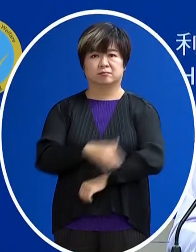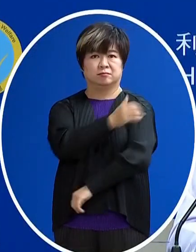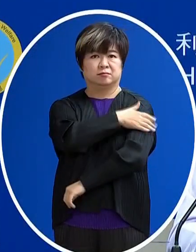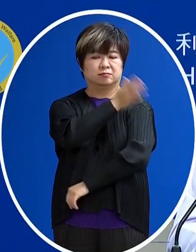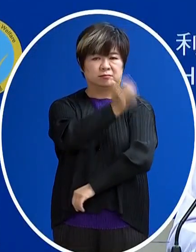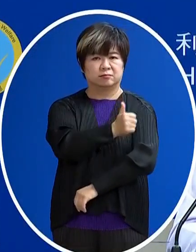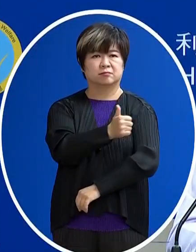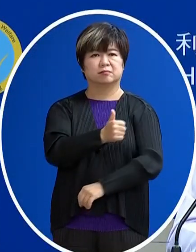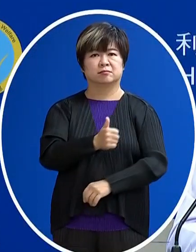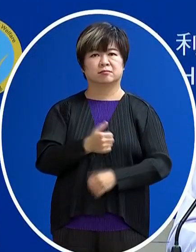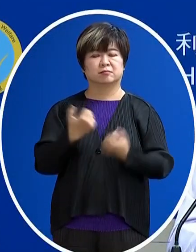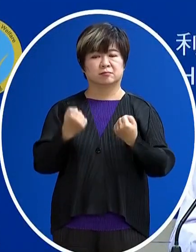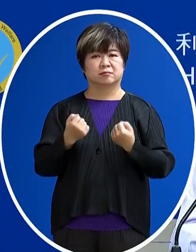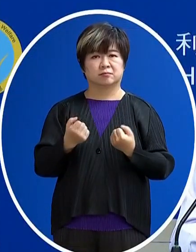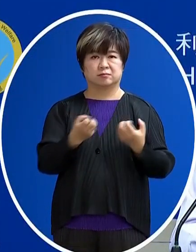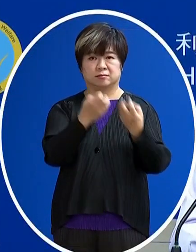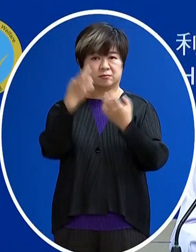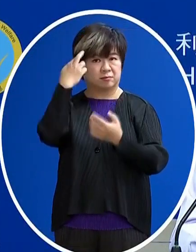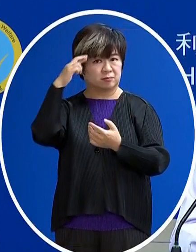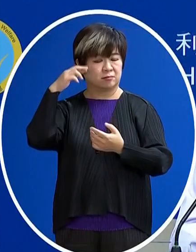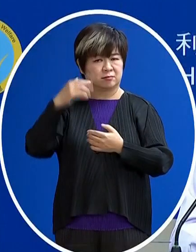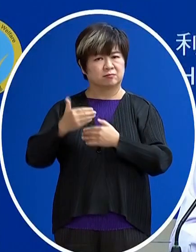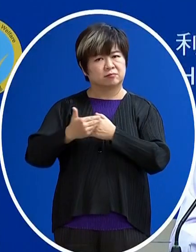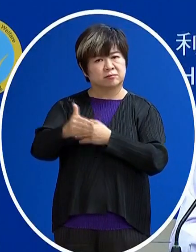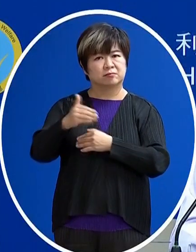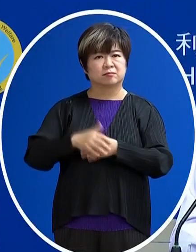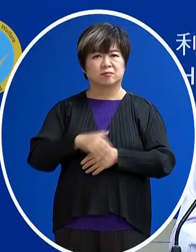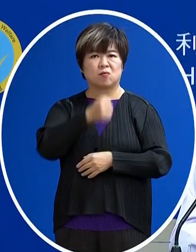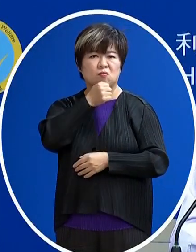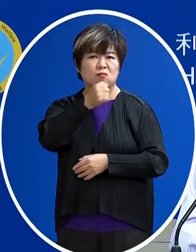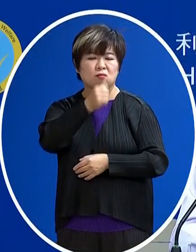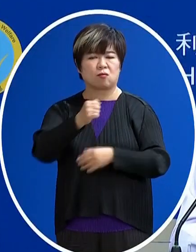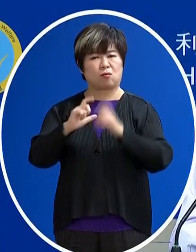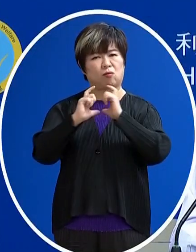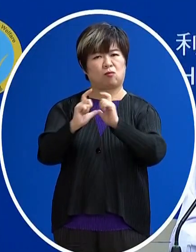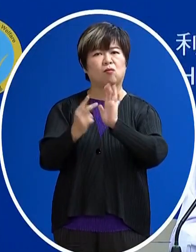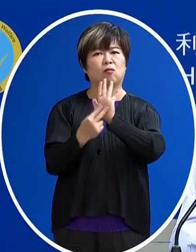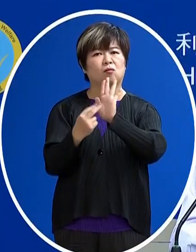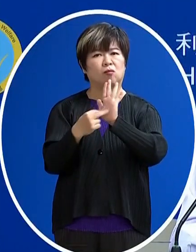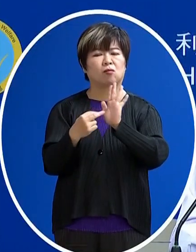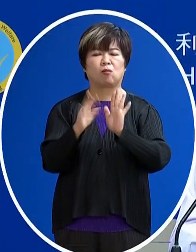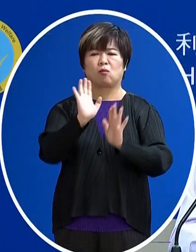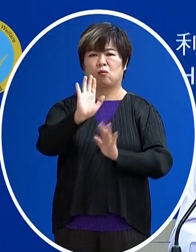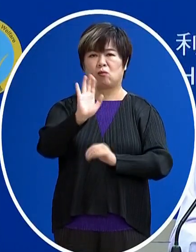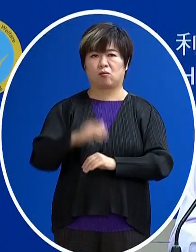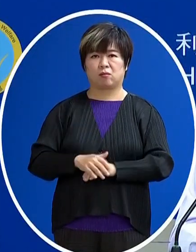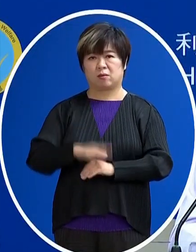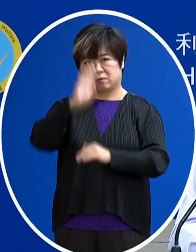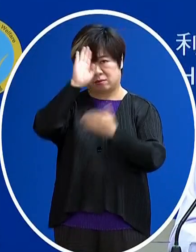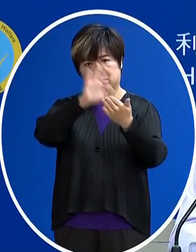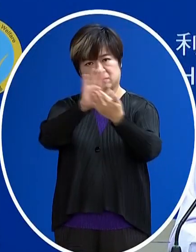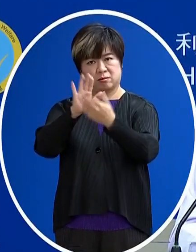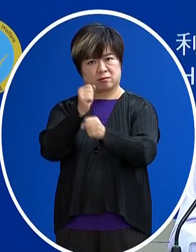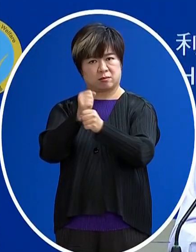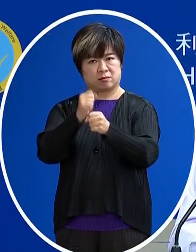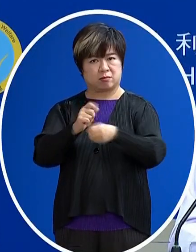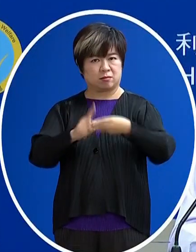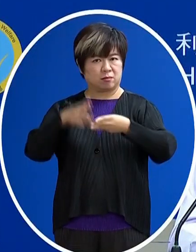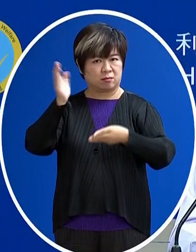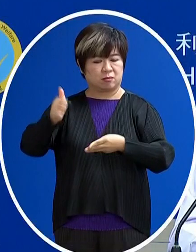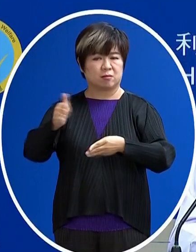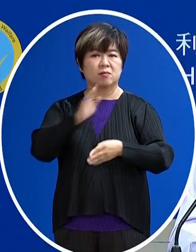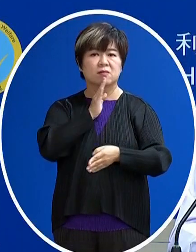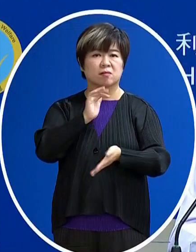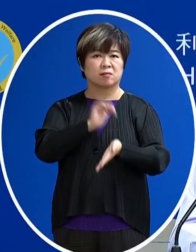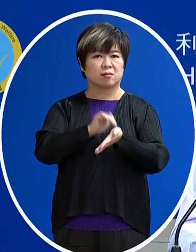挥官在花博的行程也有接受媒体采访，有回应了哈。那在防疫工作部分，王必胜执行长是我们